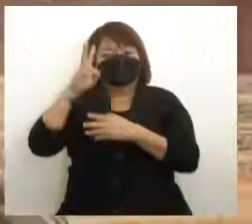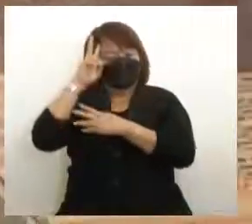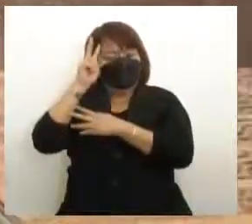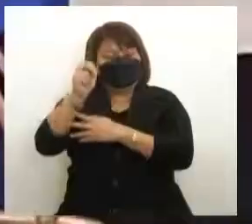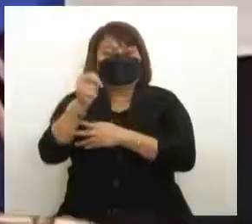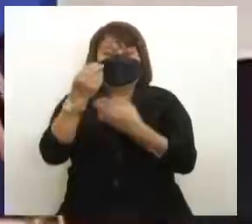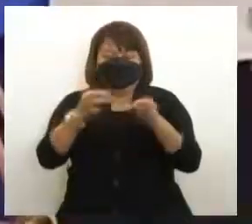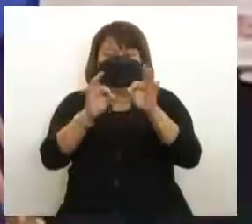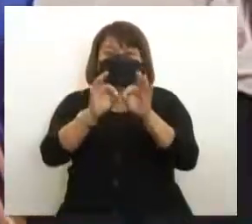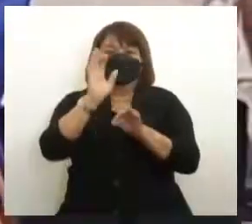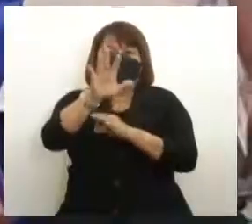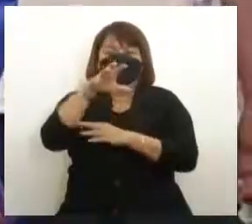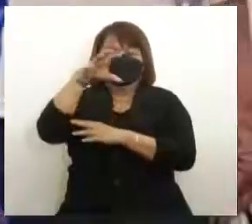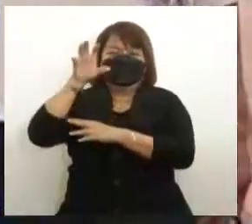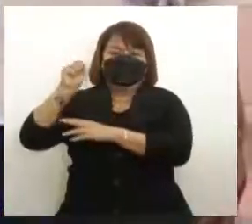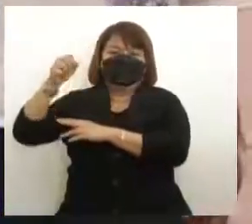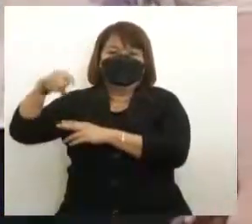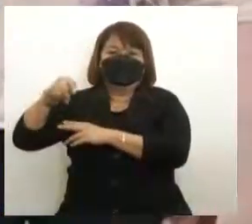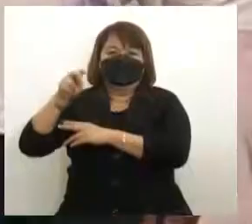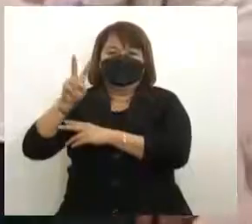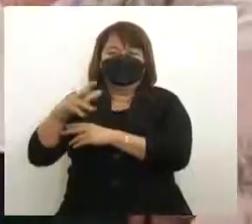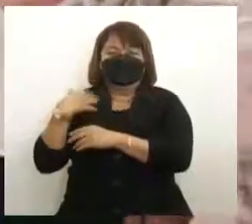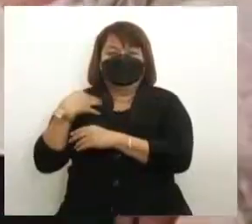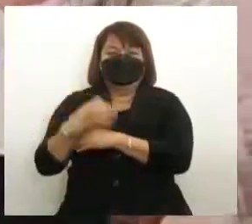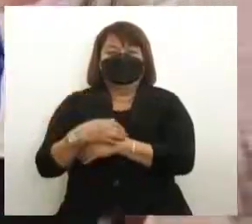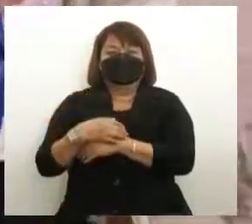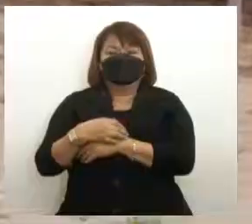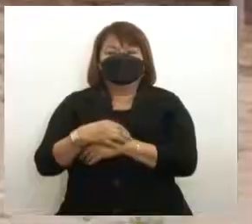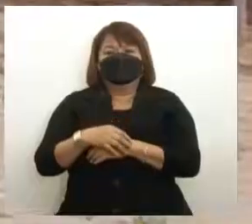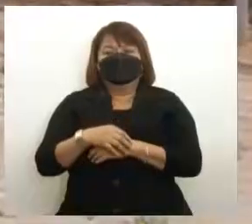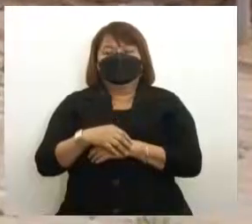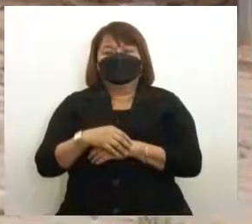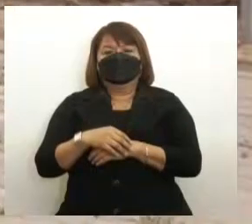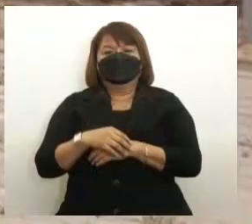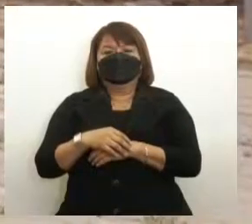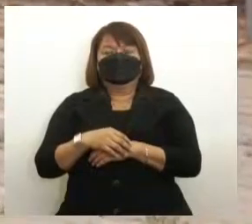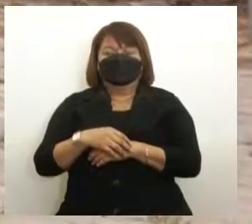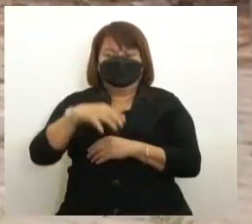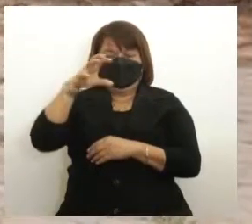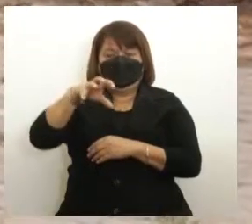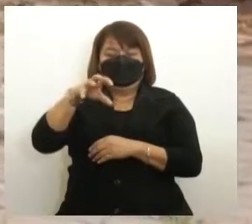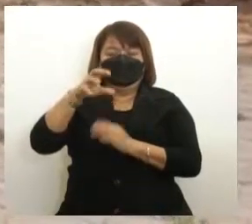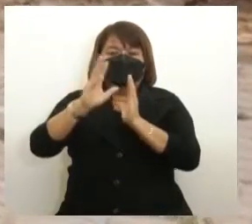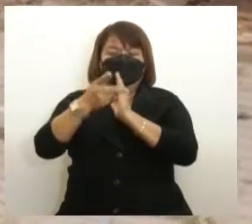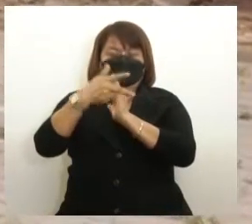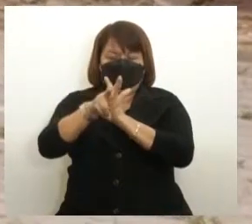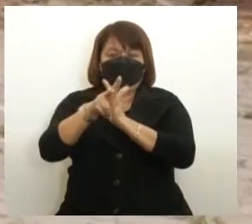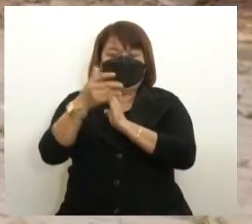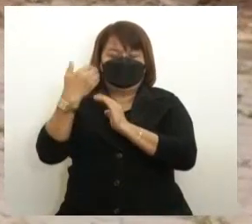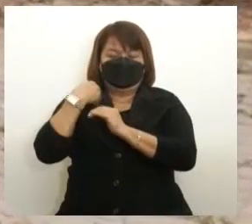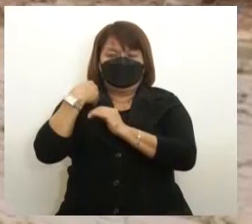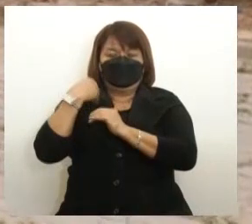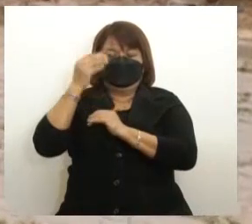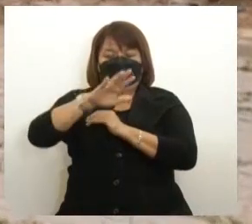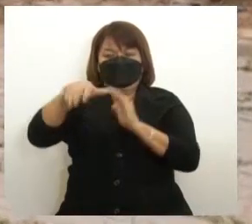วนของสำนักงานคณะกรรมการการศึกษาขั้นพื้นฐานกระทรวงศึกษาธิการสม.ชัยภูมิมีนักเรียนในสังกัดรวมทั้ง